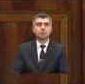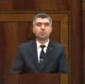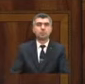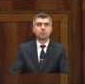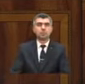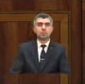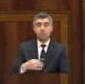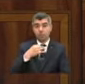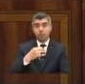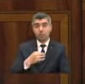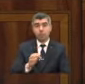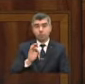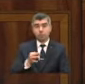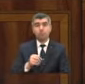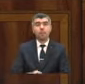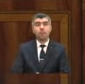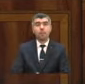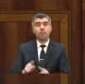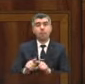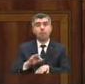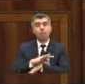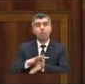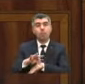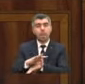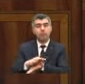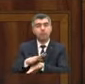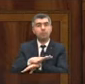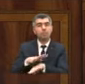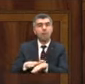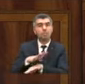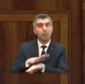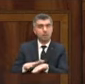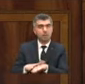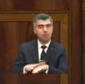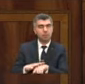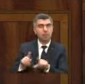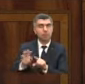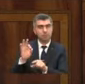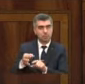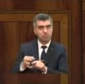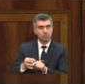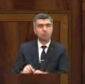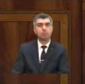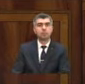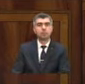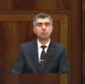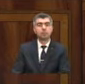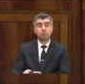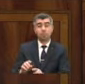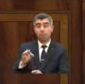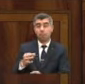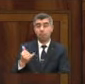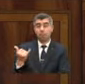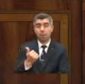الحكومة ما نشجعوش شيء التوظيف الجهوي؟ غادي نسدوا الخصائص اللي كاين، وغادي كذلك نوفروا